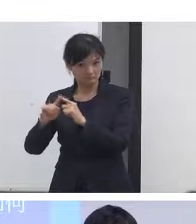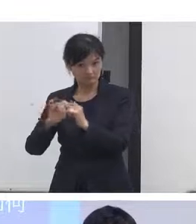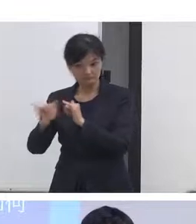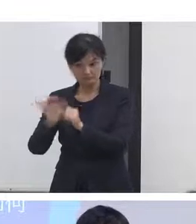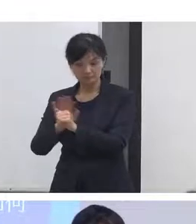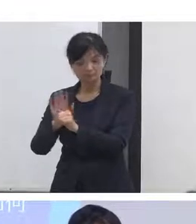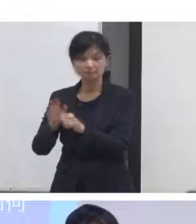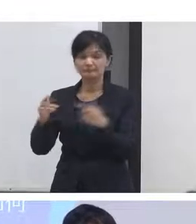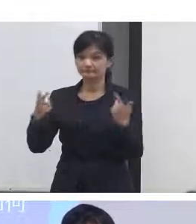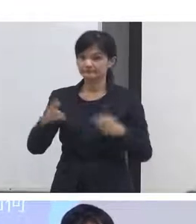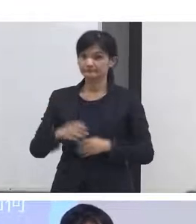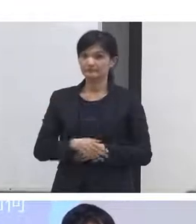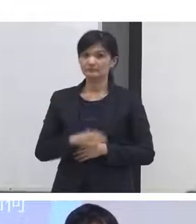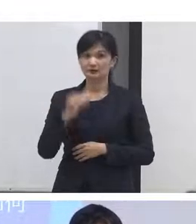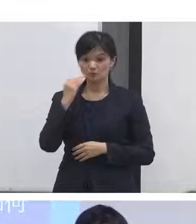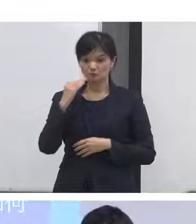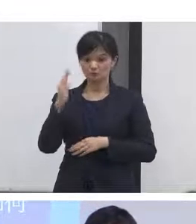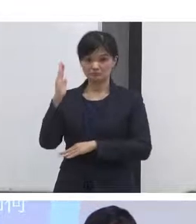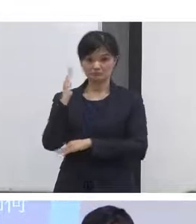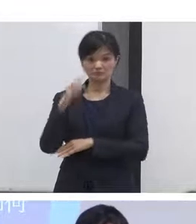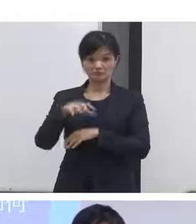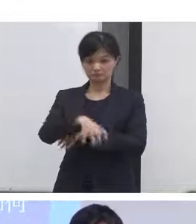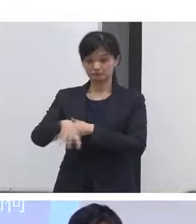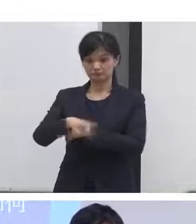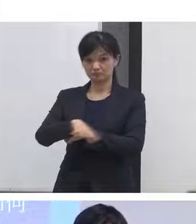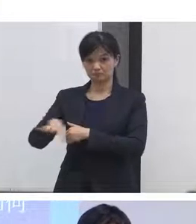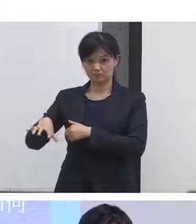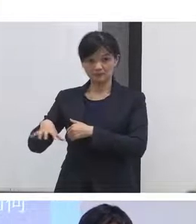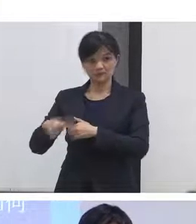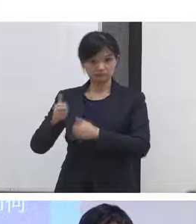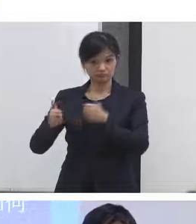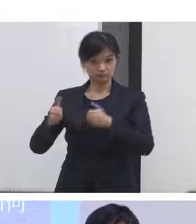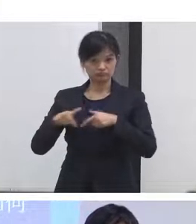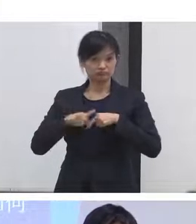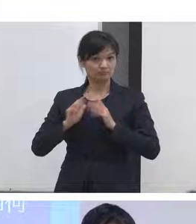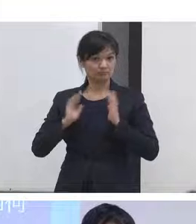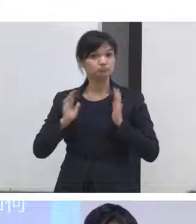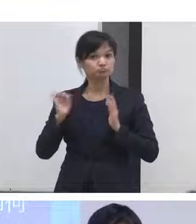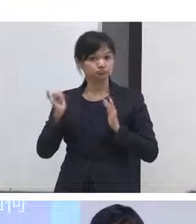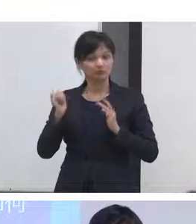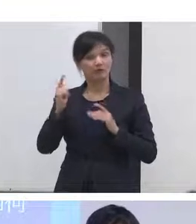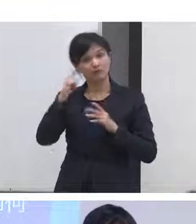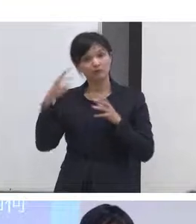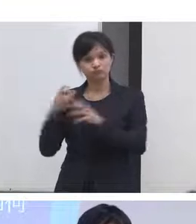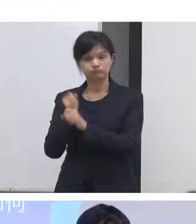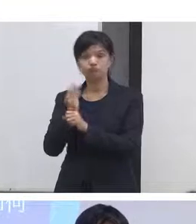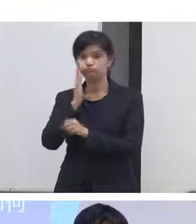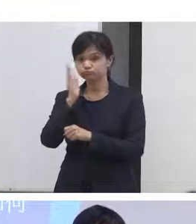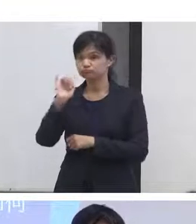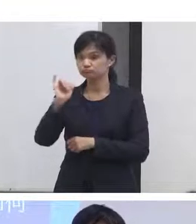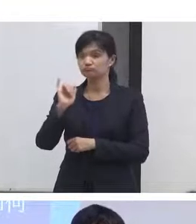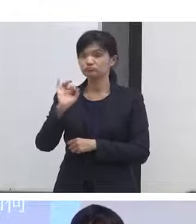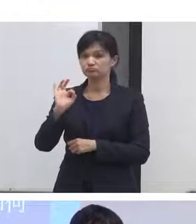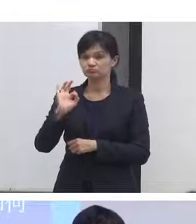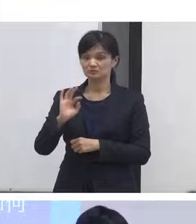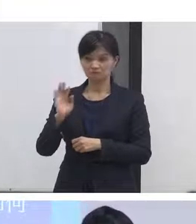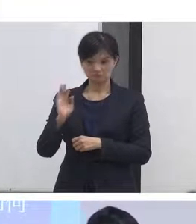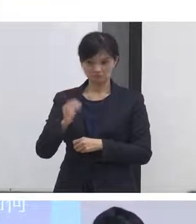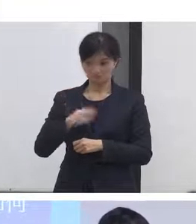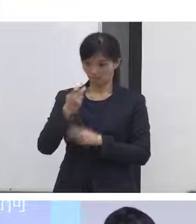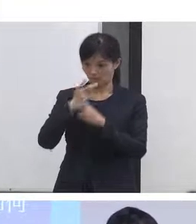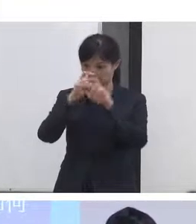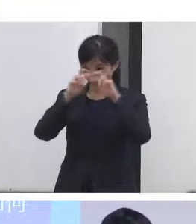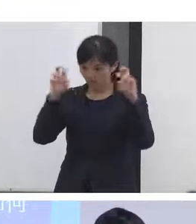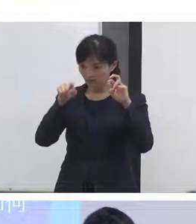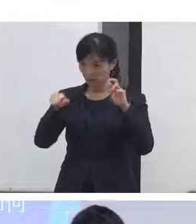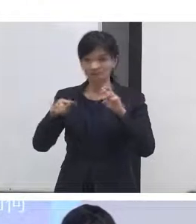会觉得说，其实政府并不是公务员可能都不是在，可能过去会觉得是米虫什么，但你会觉得有很多很努力在做这，很